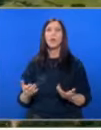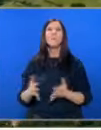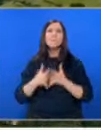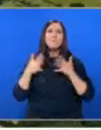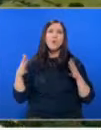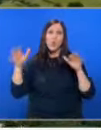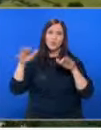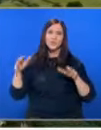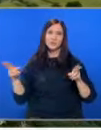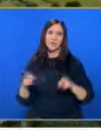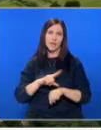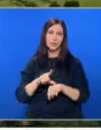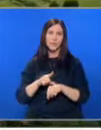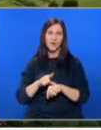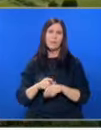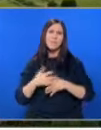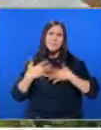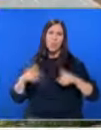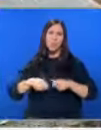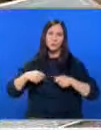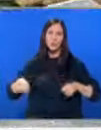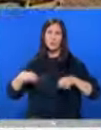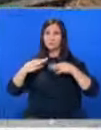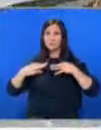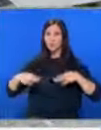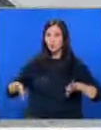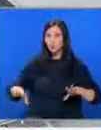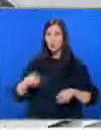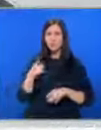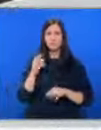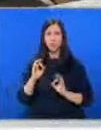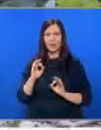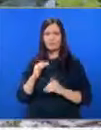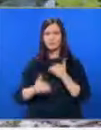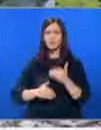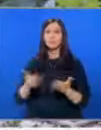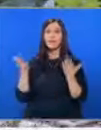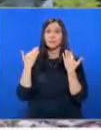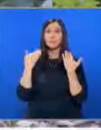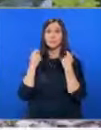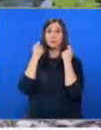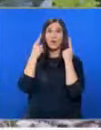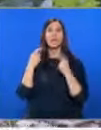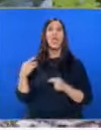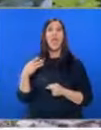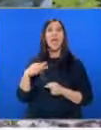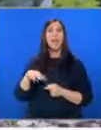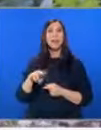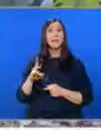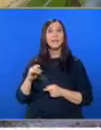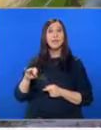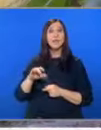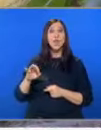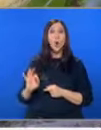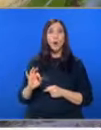е много дъжд за кратко време и прекалено дълги засушавания. Такива са последствията от климатичното явление Ел Ниньо, подсилено и